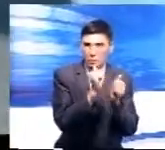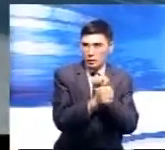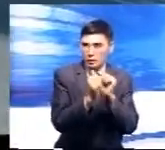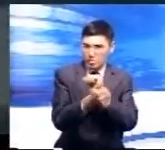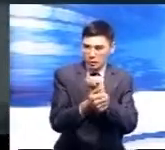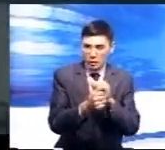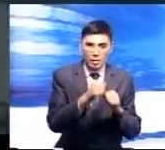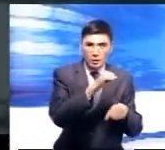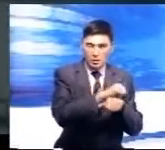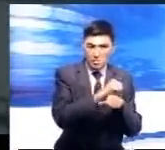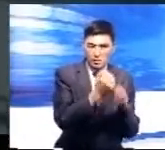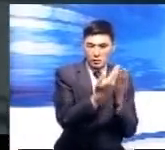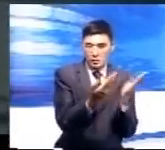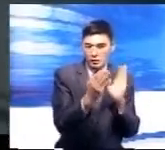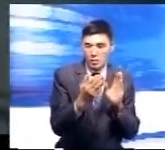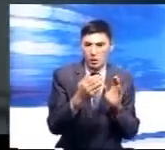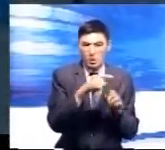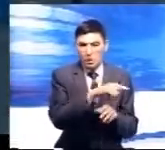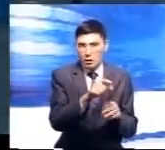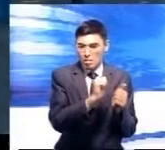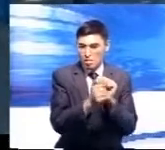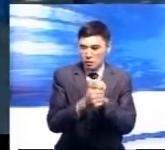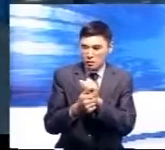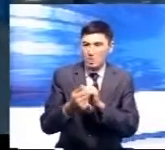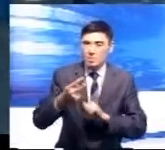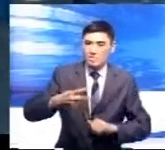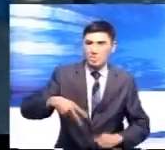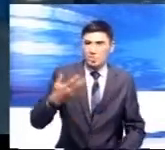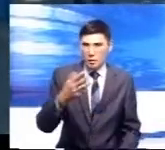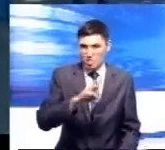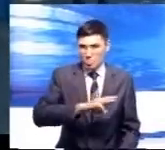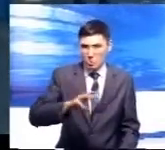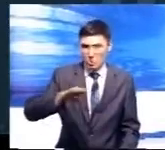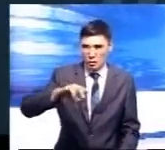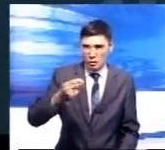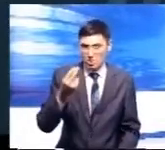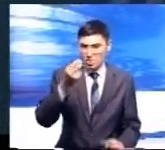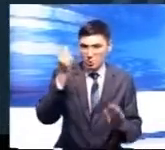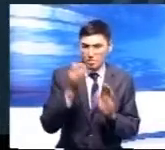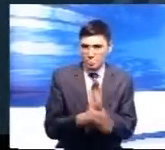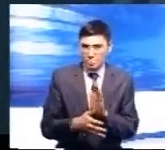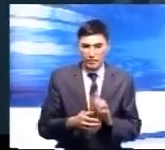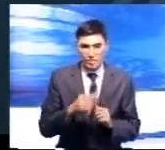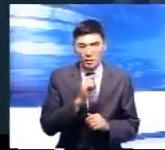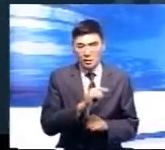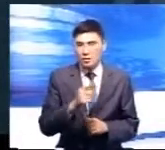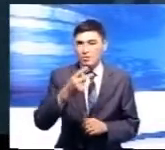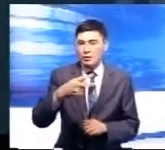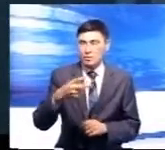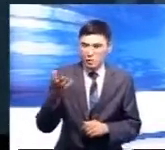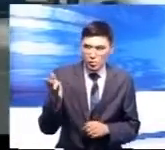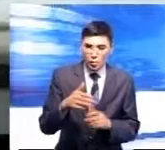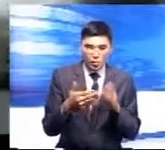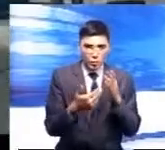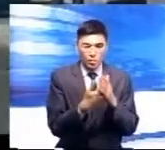эти цели было выделено 25 миллионов тенге. На данный момент на оживленных маршрутах уже установлено 20 автобусных павильонов